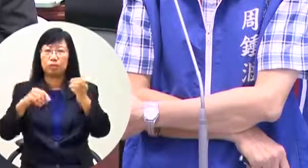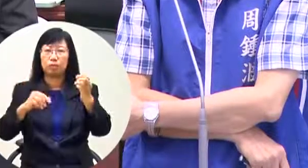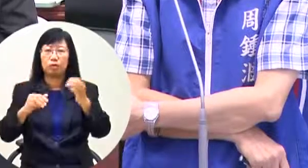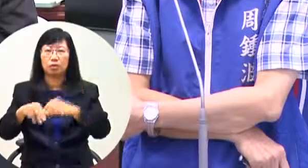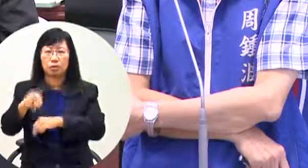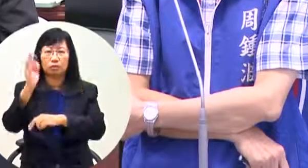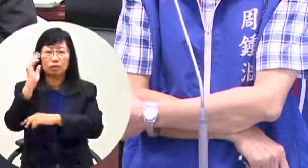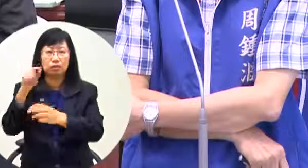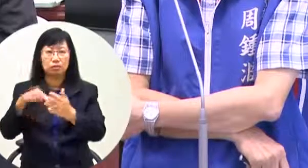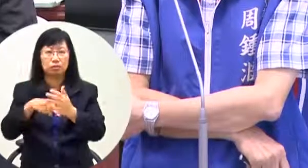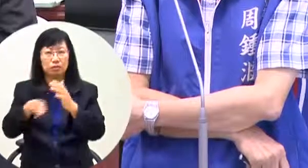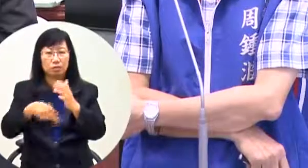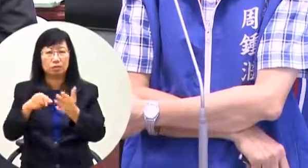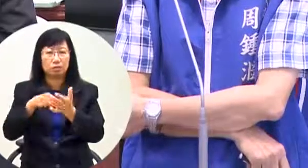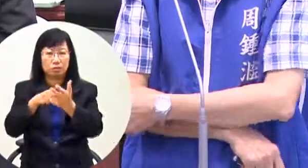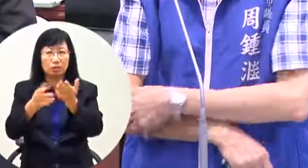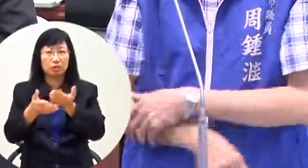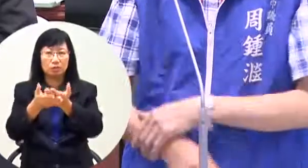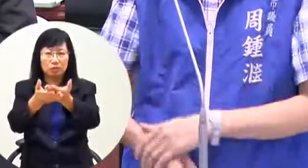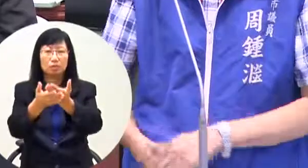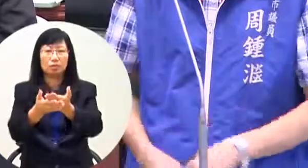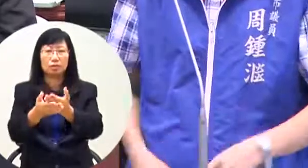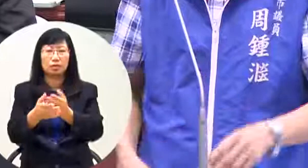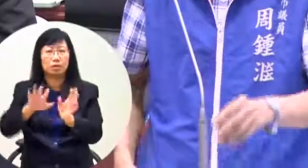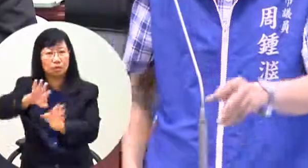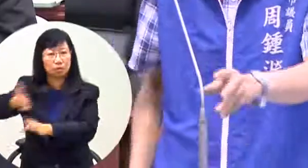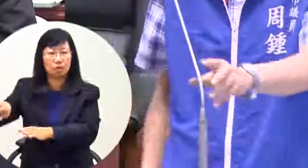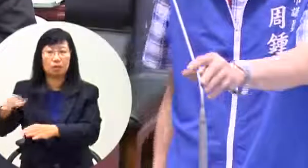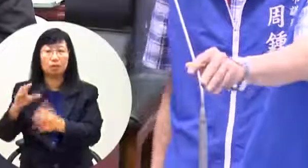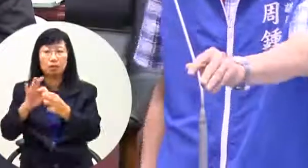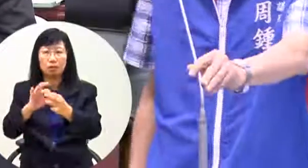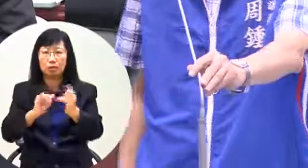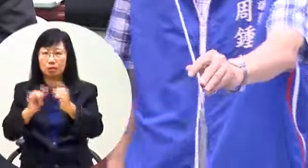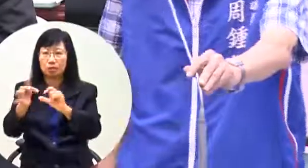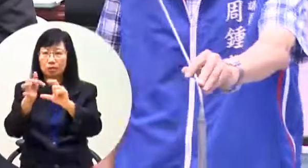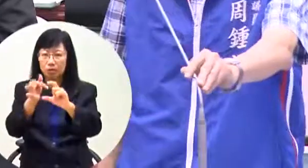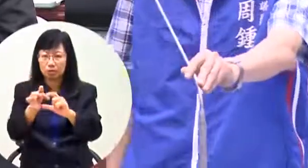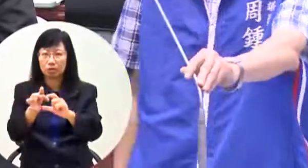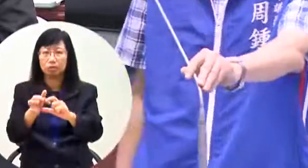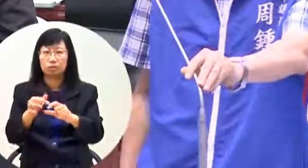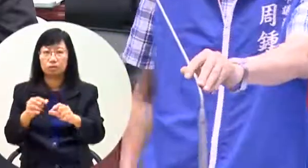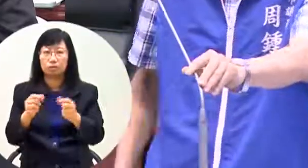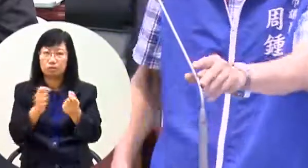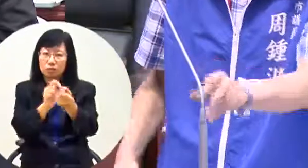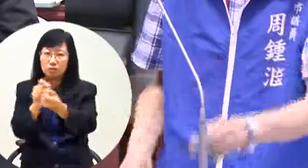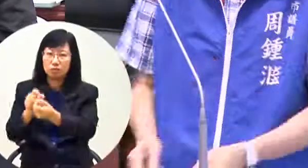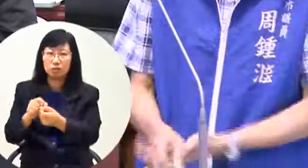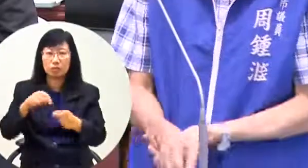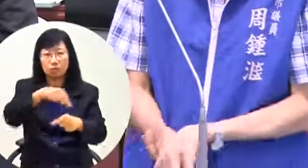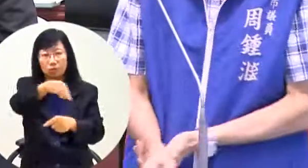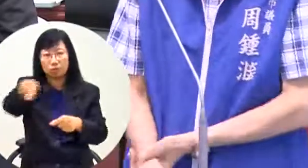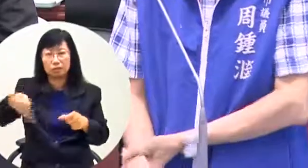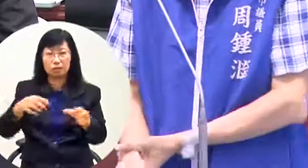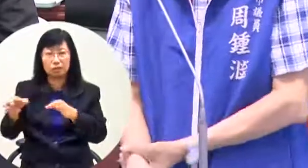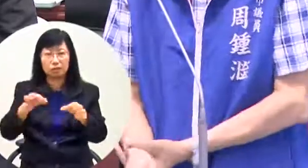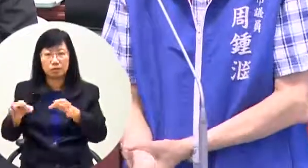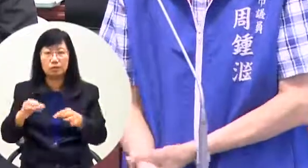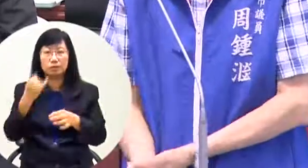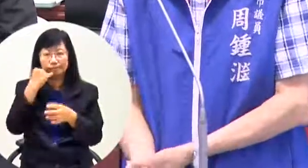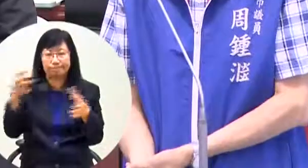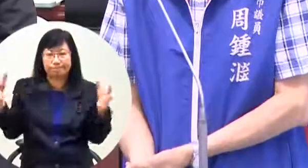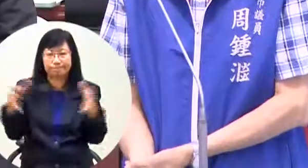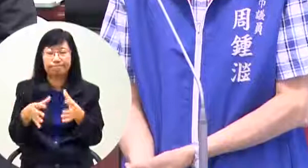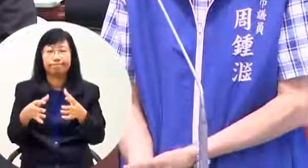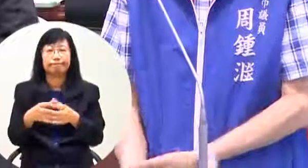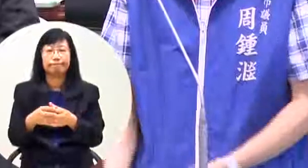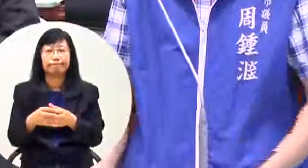众的意见，不管是社区或者说周遭商圈的发展，要能够一起来这一个收集意见之后，妥善的做